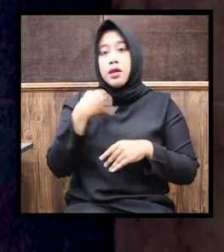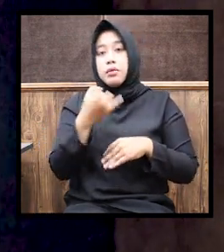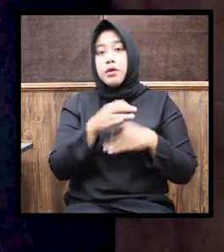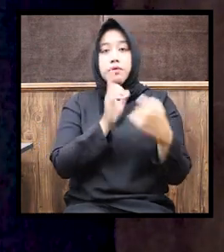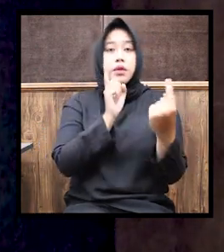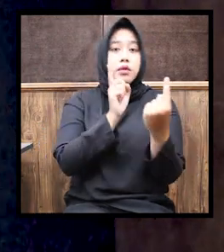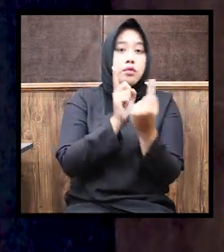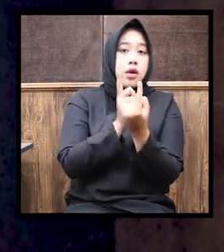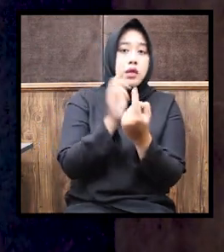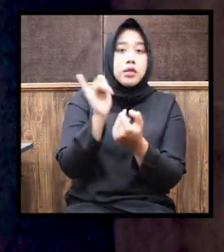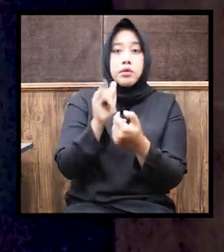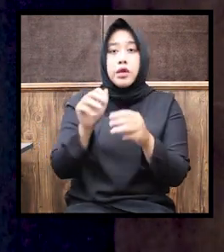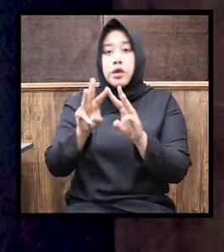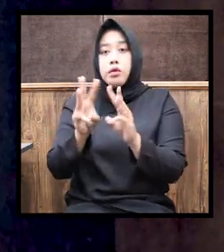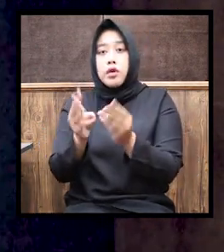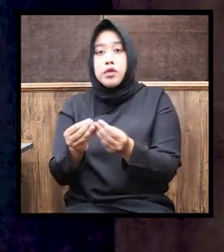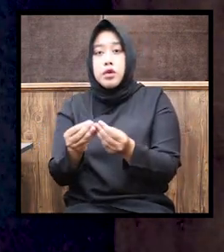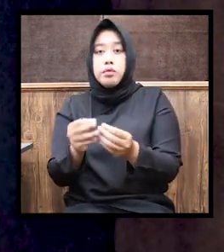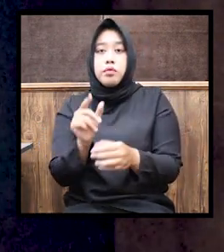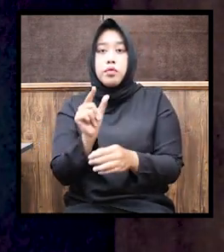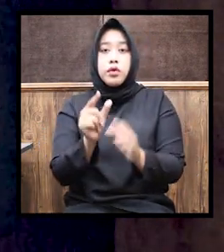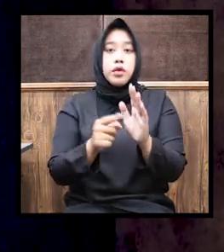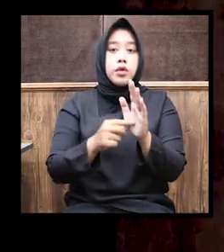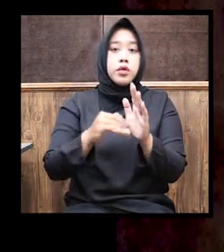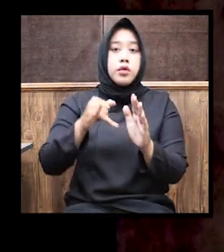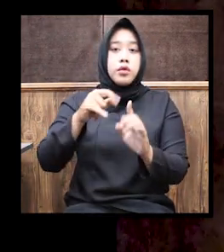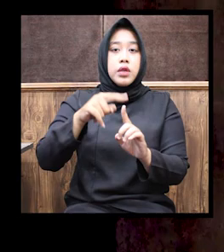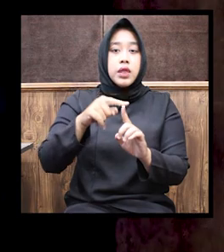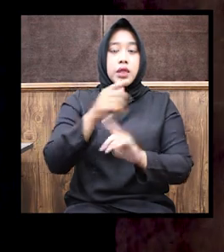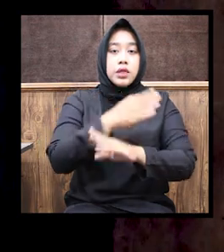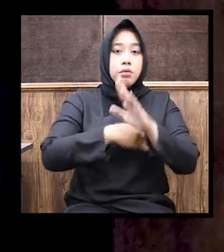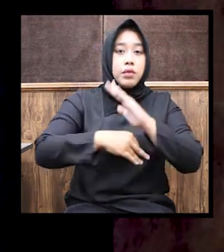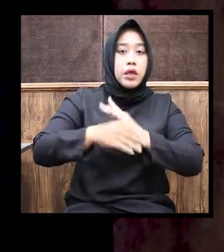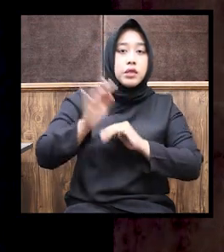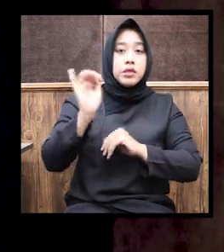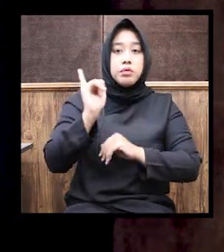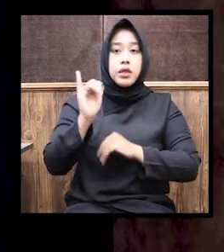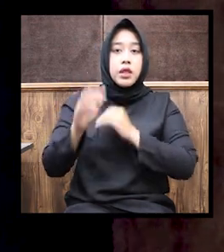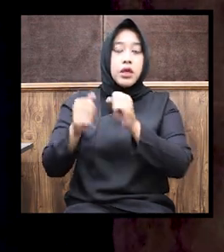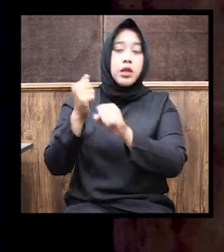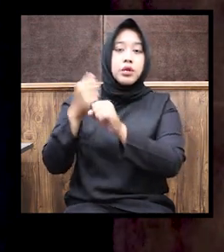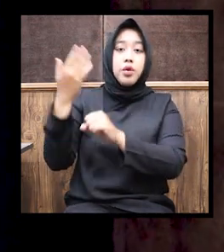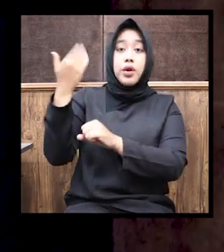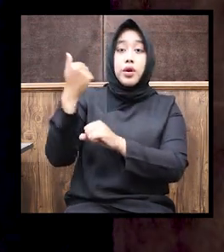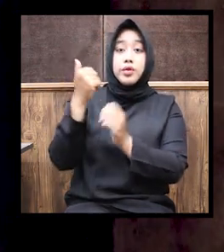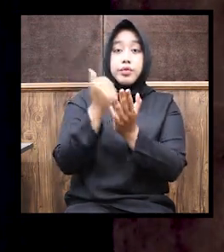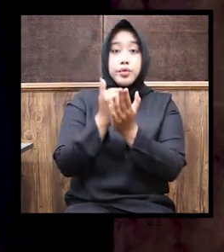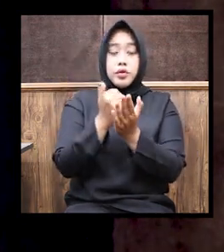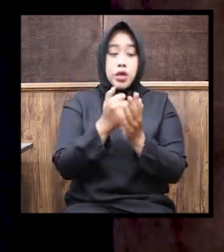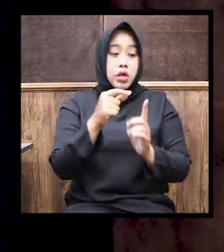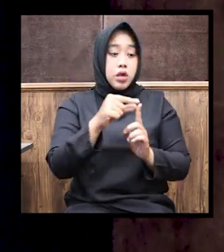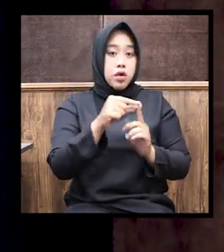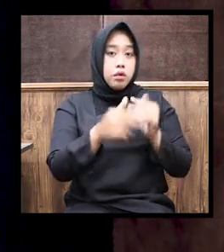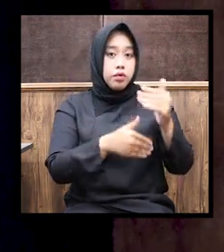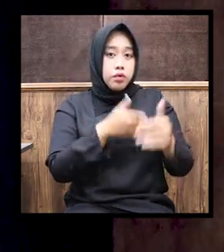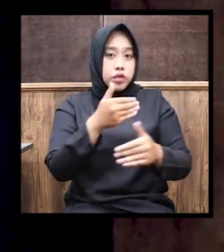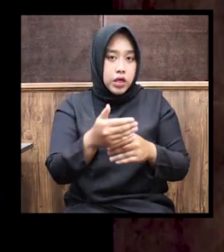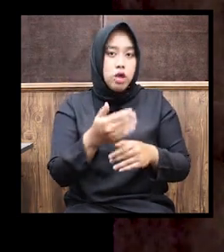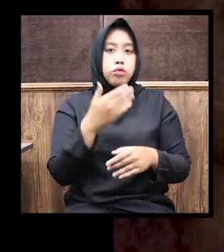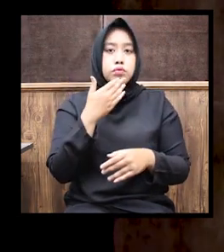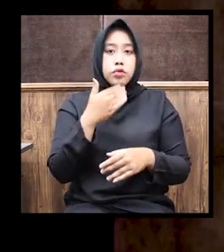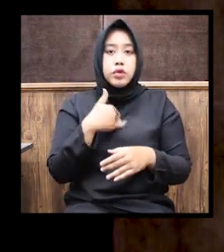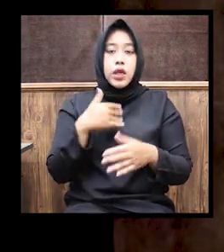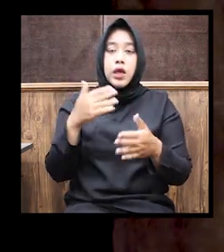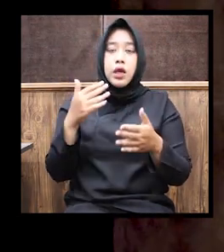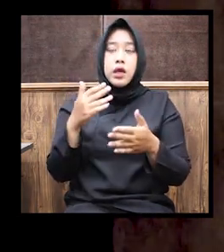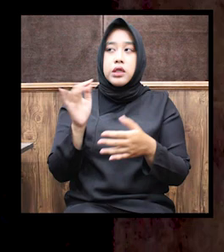Ya seperti workshop unit layinan disabilitas yang kami lakukan di tahun yang lalu ternyata pemberi kerja itu sebenarnya ee memiliki slot